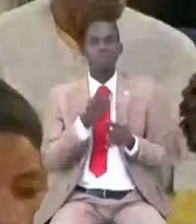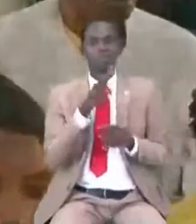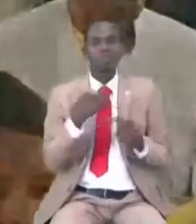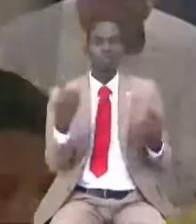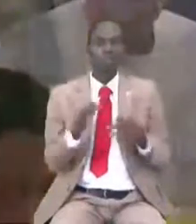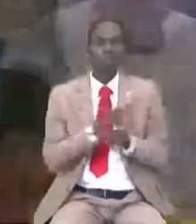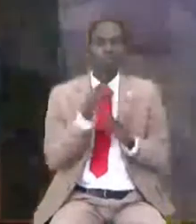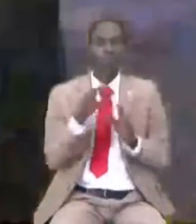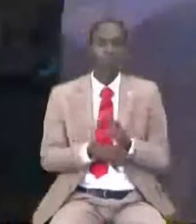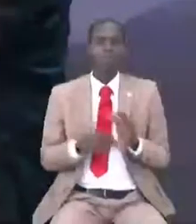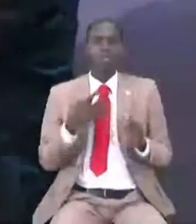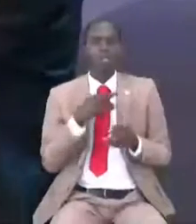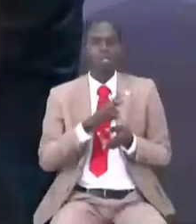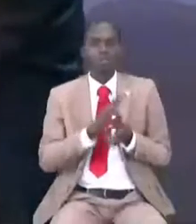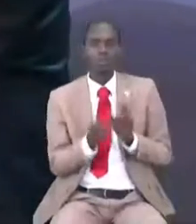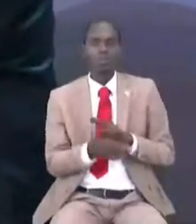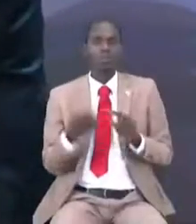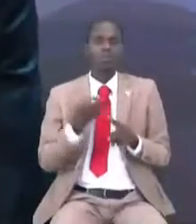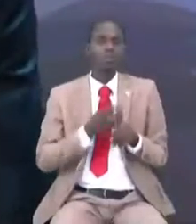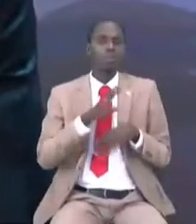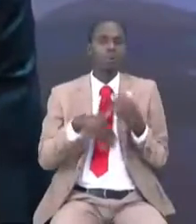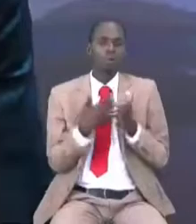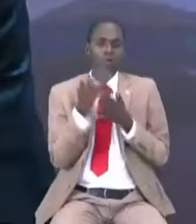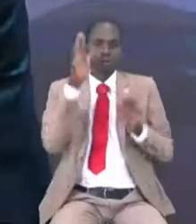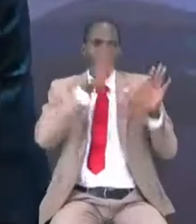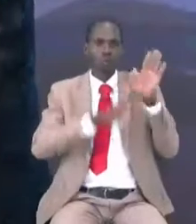vie de désert, ta vie de péché, et qui retourne à